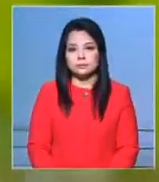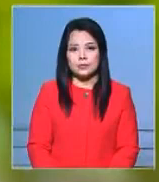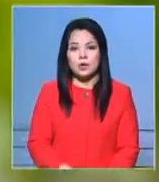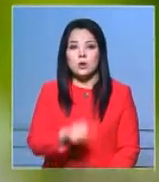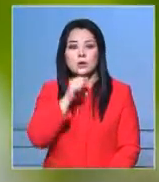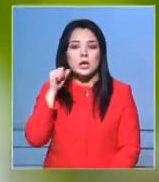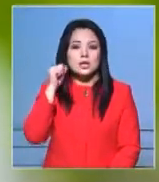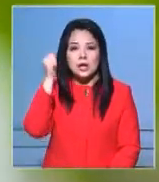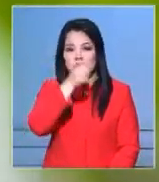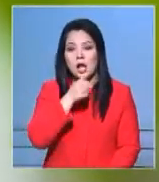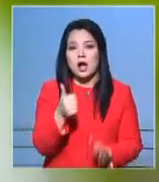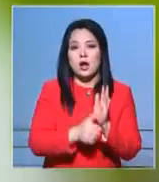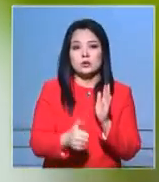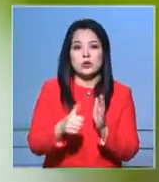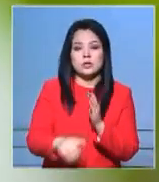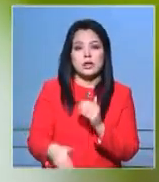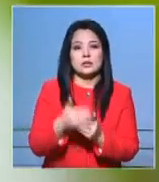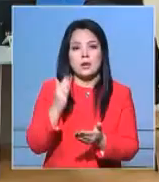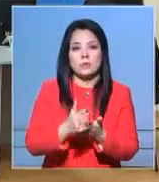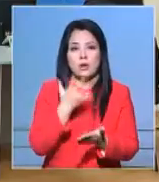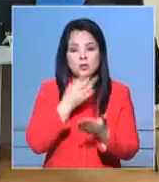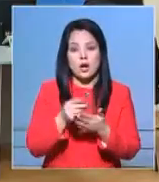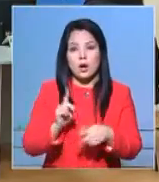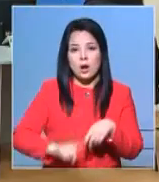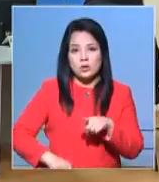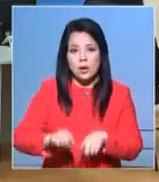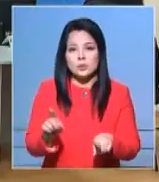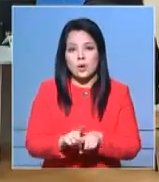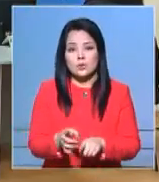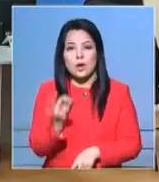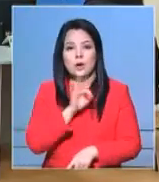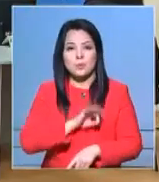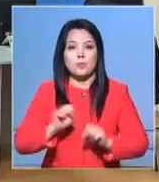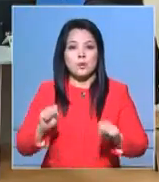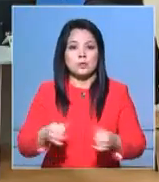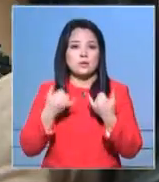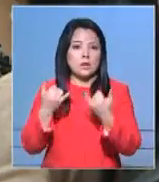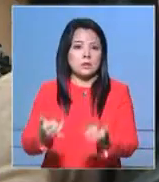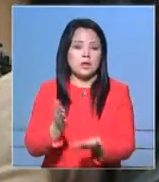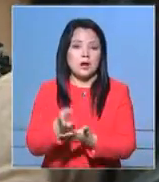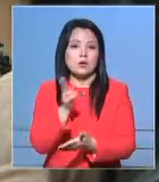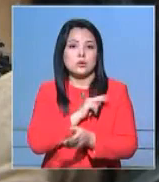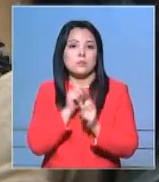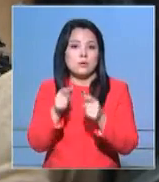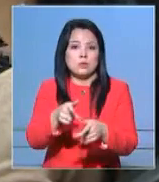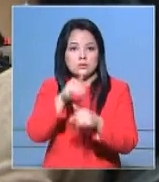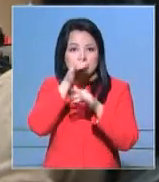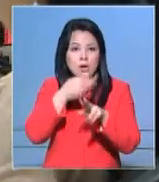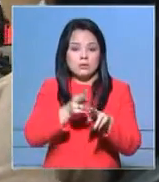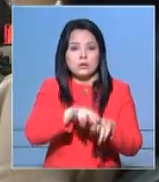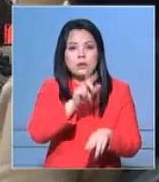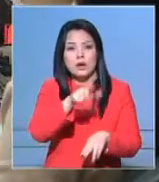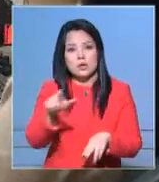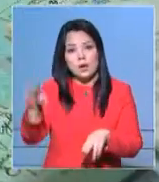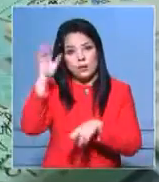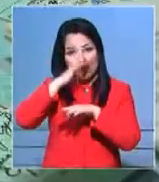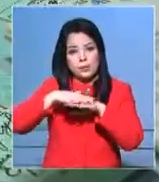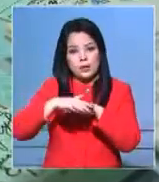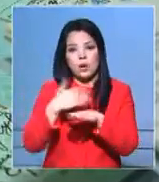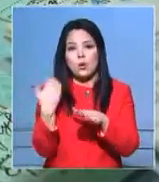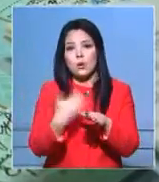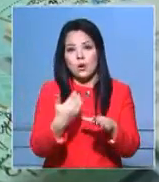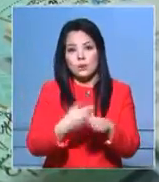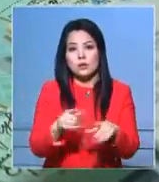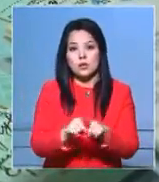Өткен жылы 600-ден астам отандасымыз осы мүмкіндікті пайдаланды. Жұмысқа орналаса алмай жүрген азаматтар мемлекет көмегінің